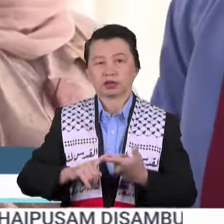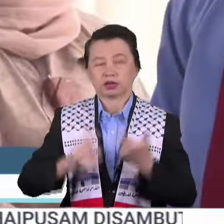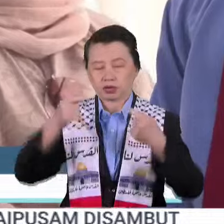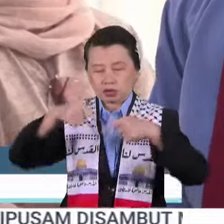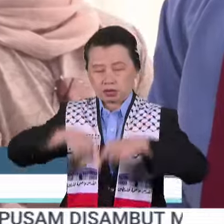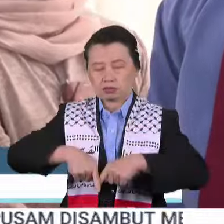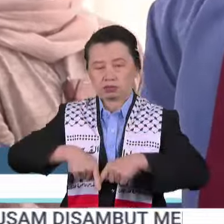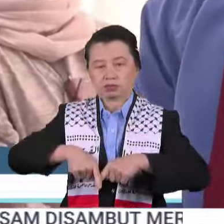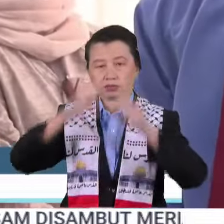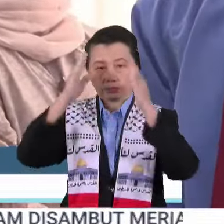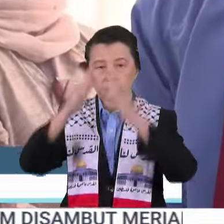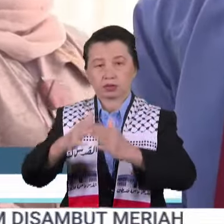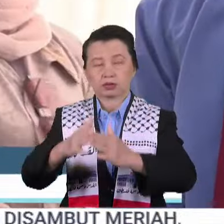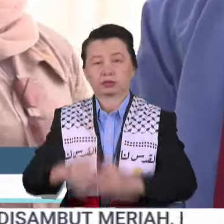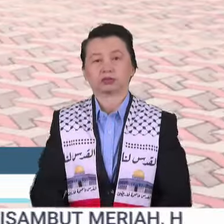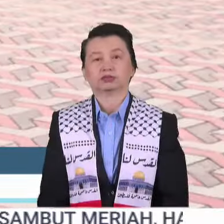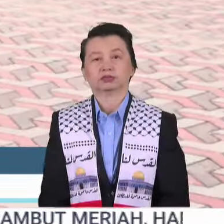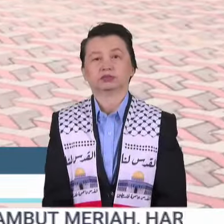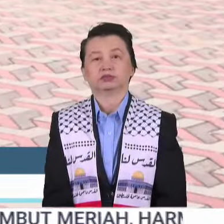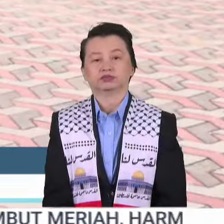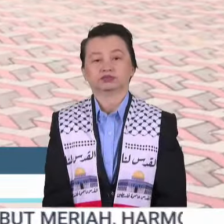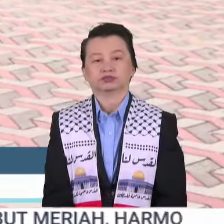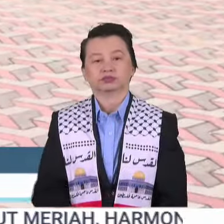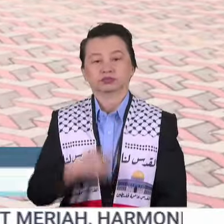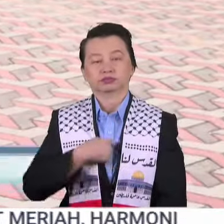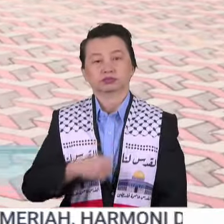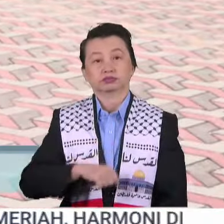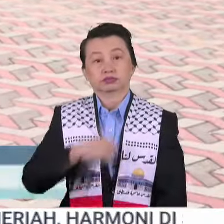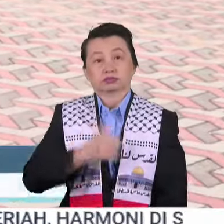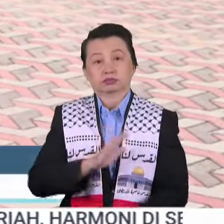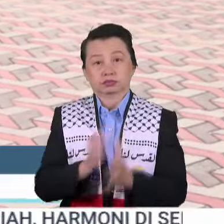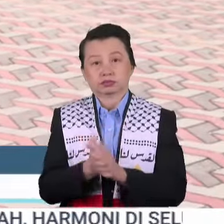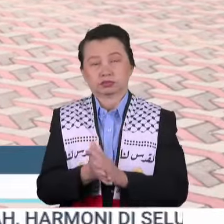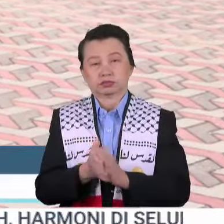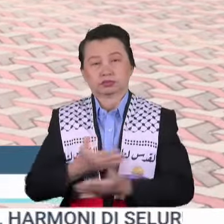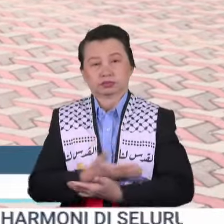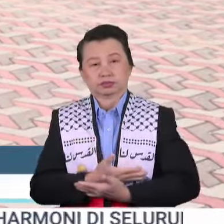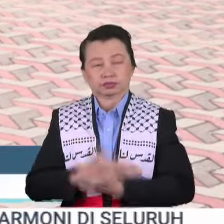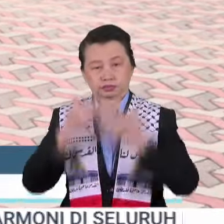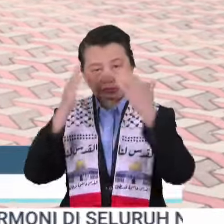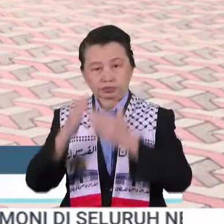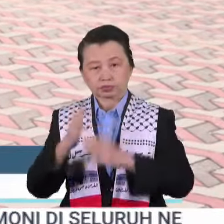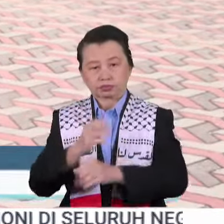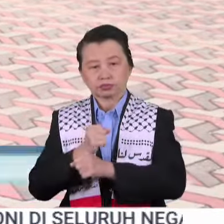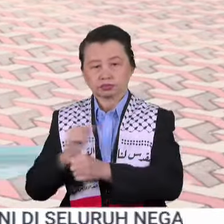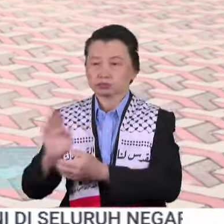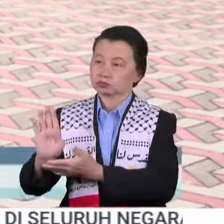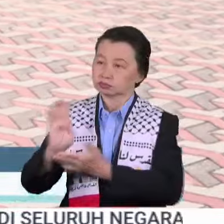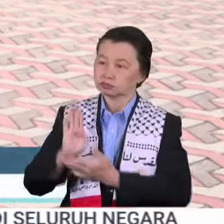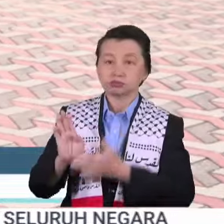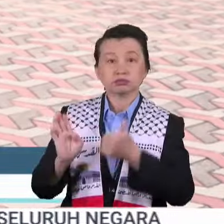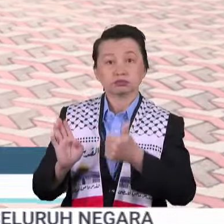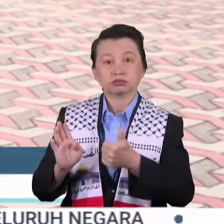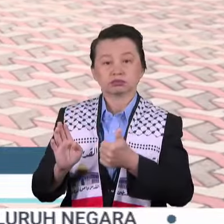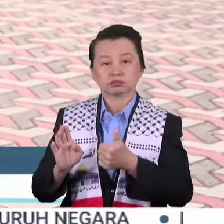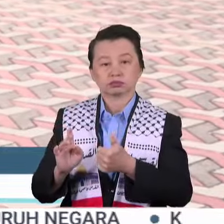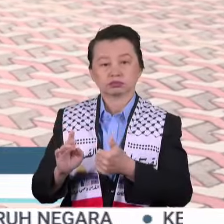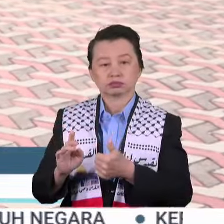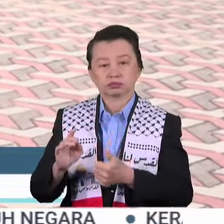UMNO Pahang. Saya bangga menjadi anak Jati Pahang. kerana mendapat bantuan daripada Tok